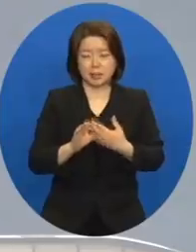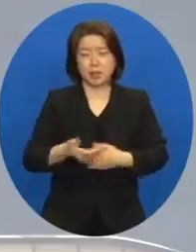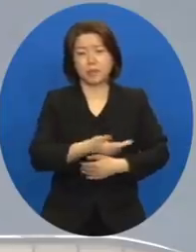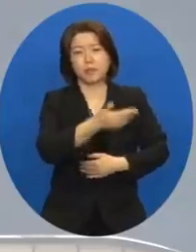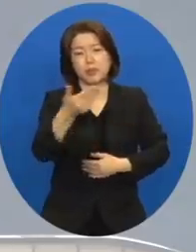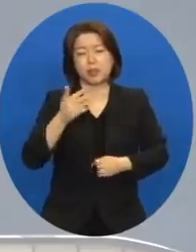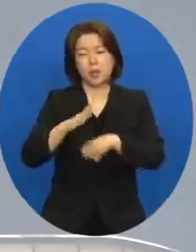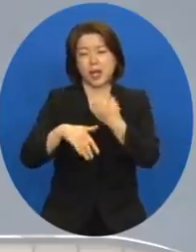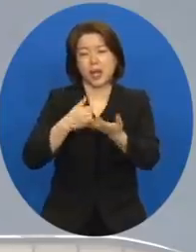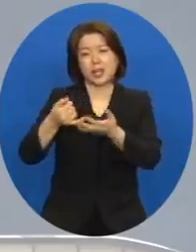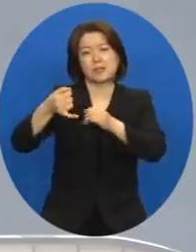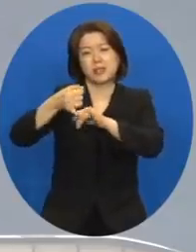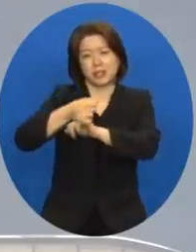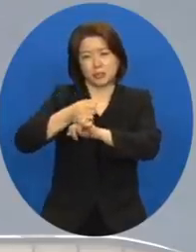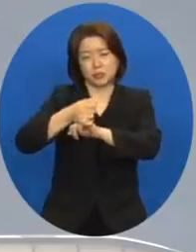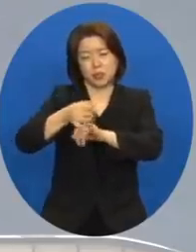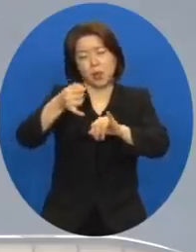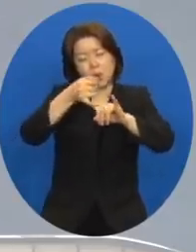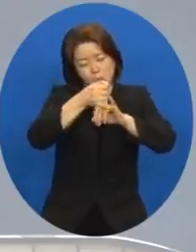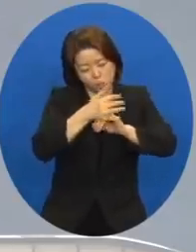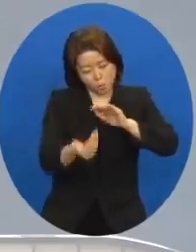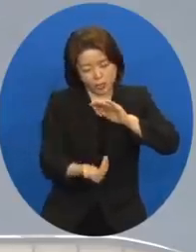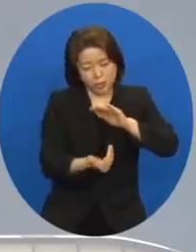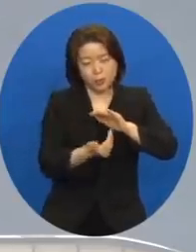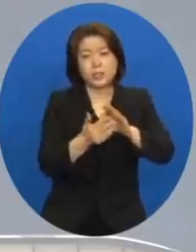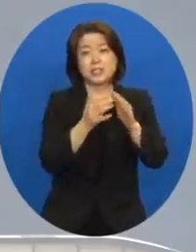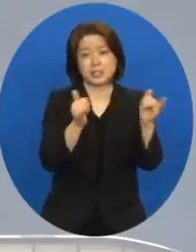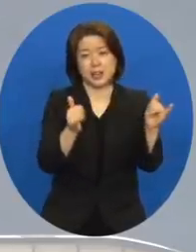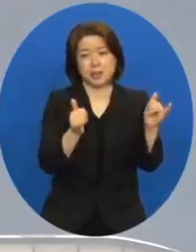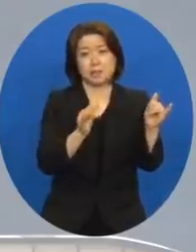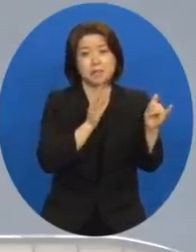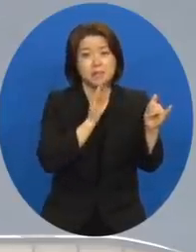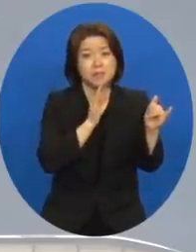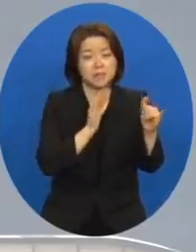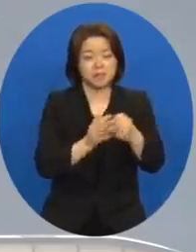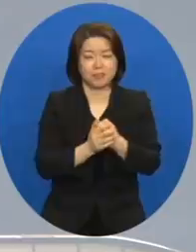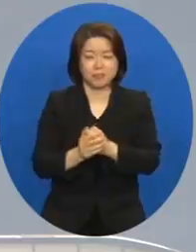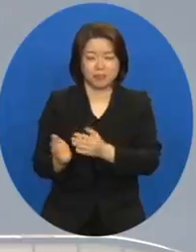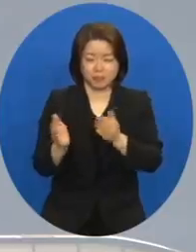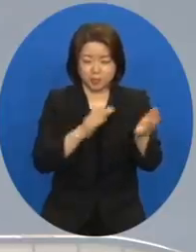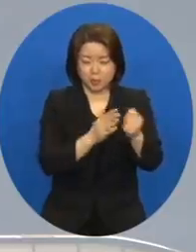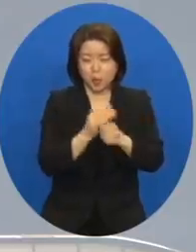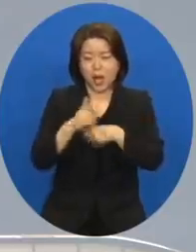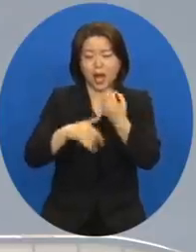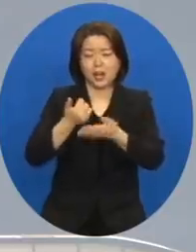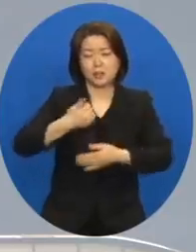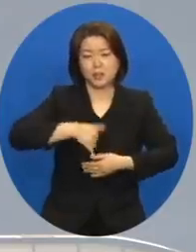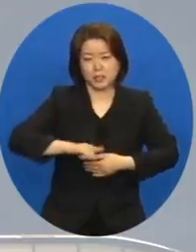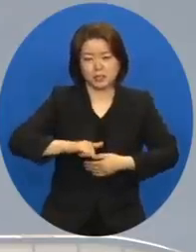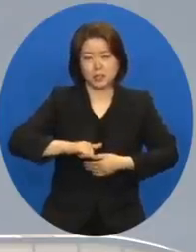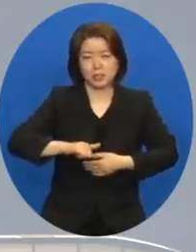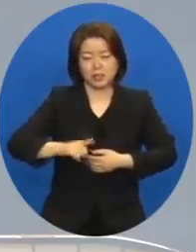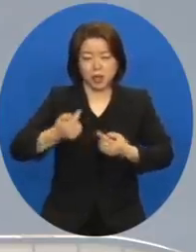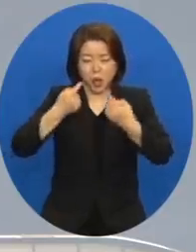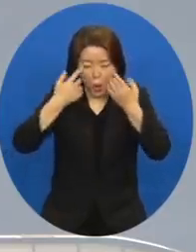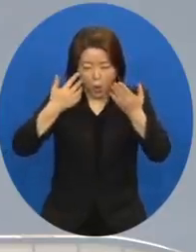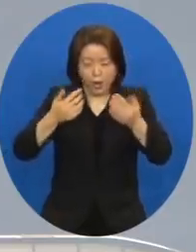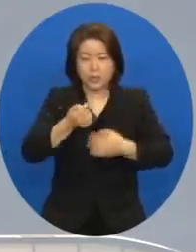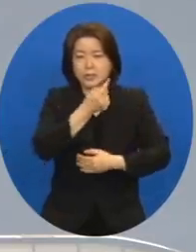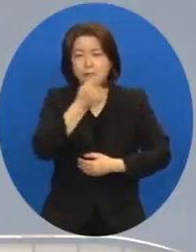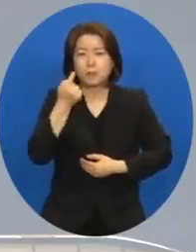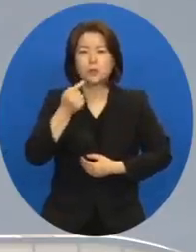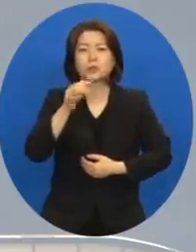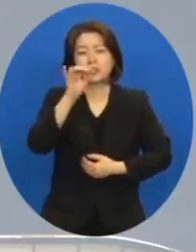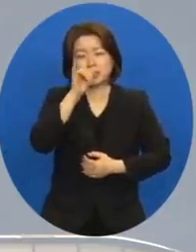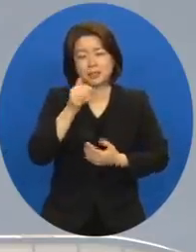하나님의 약속이 반드시 이루어지는 사람이고 여러분을 하나님의 자녀 라는 확실한 보증이